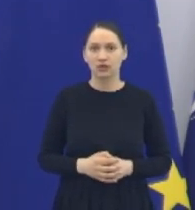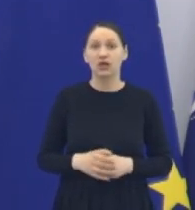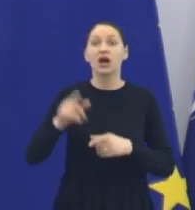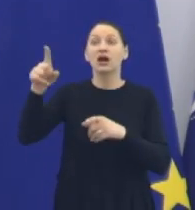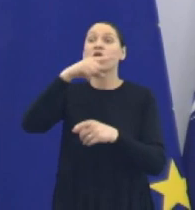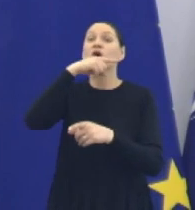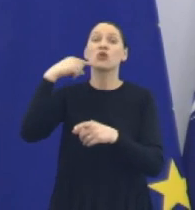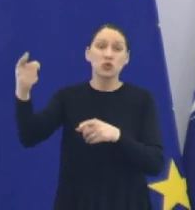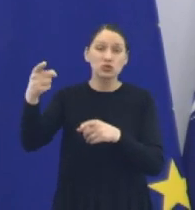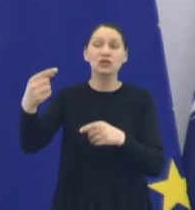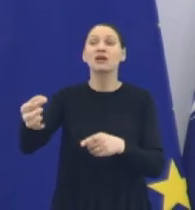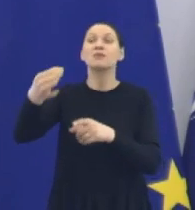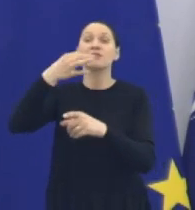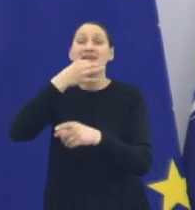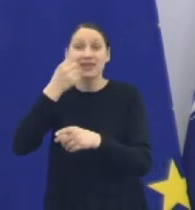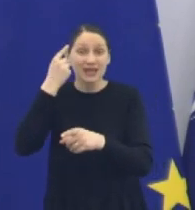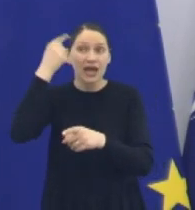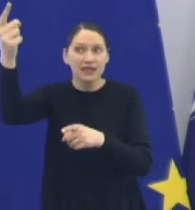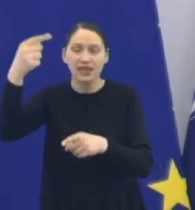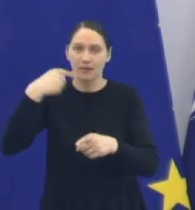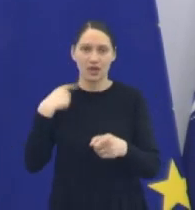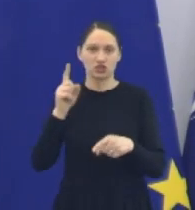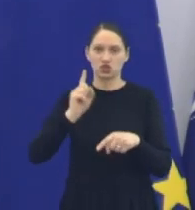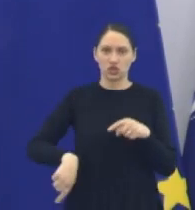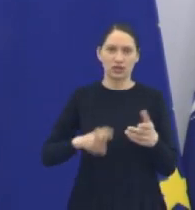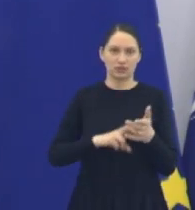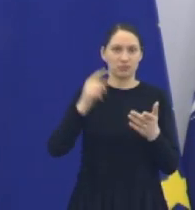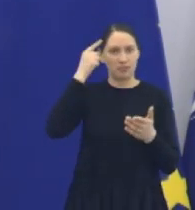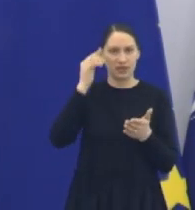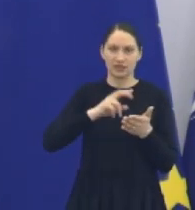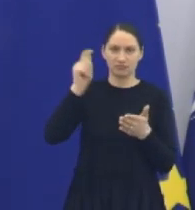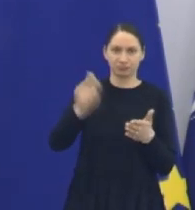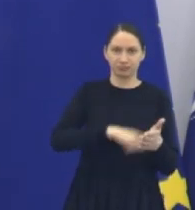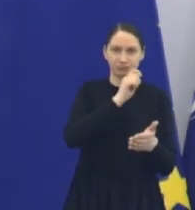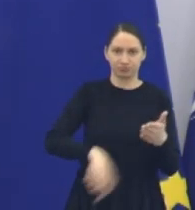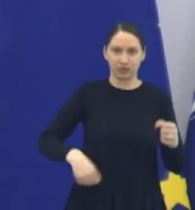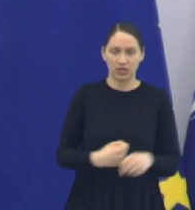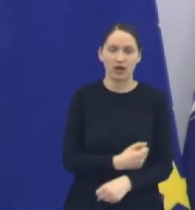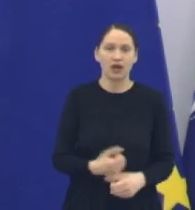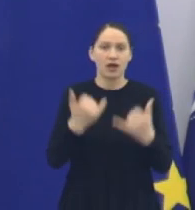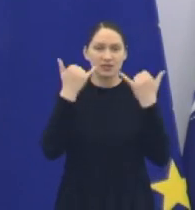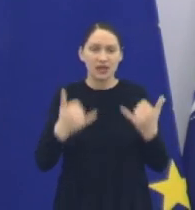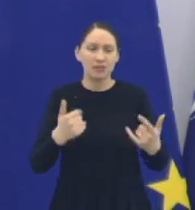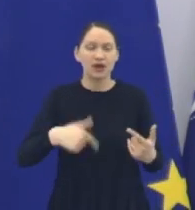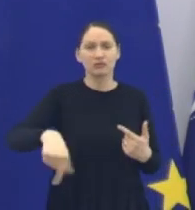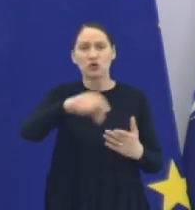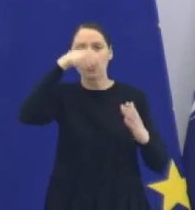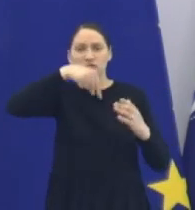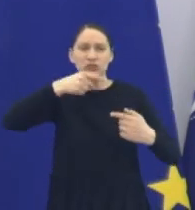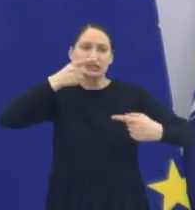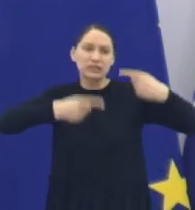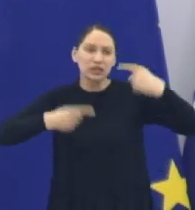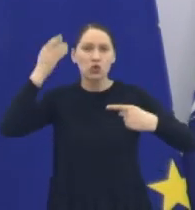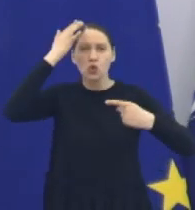agresoriui, mums negali būti priimtinos iš esmės. Šiuo atveju bet kokie mūsų nesutarimai arba